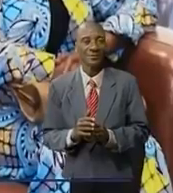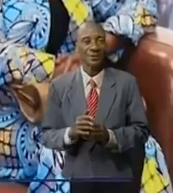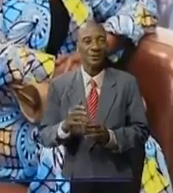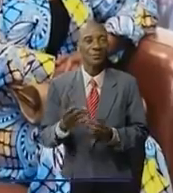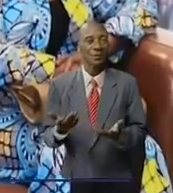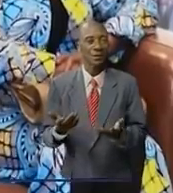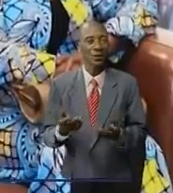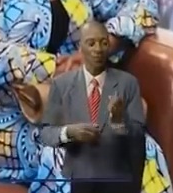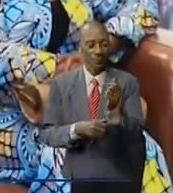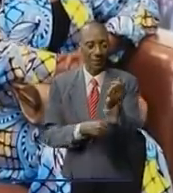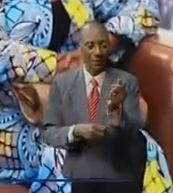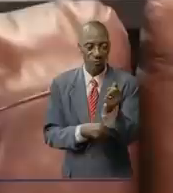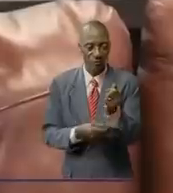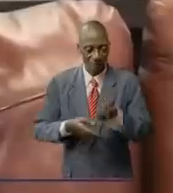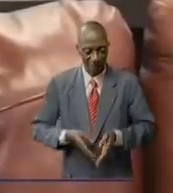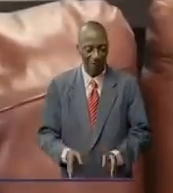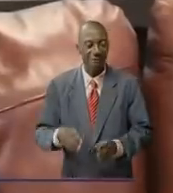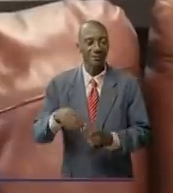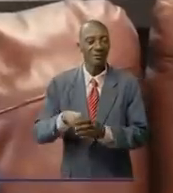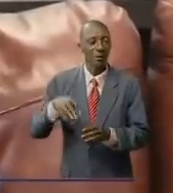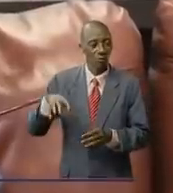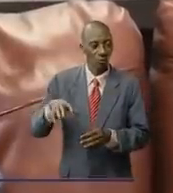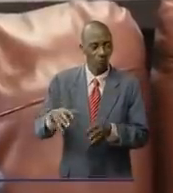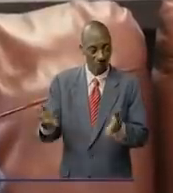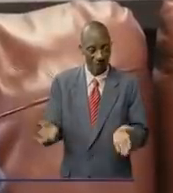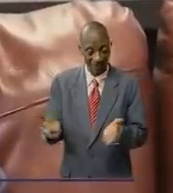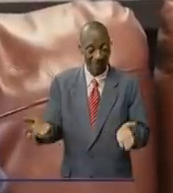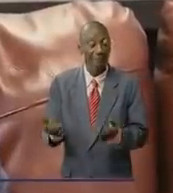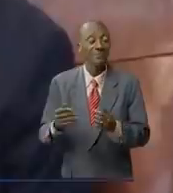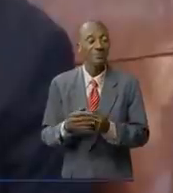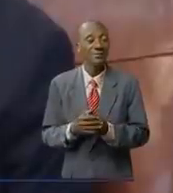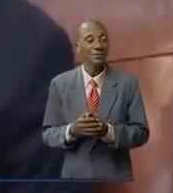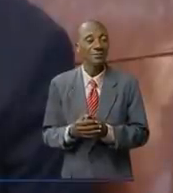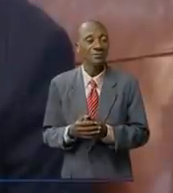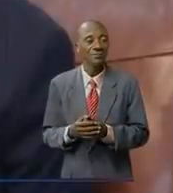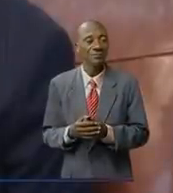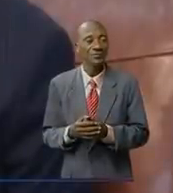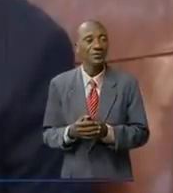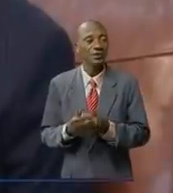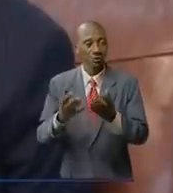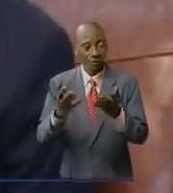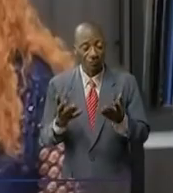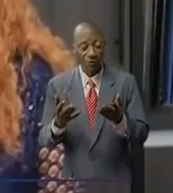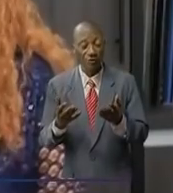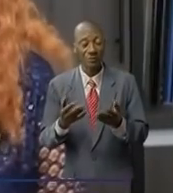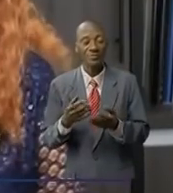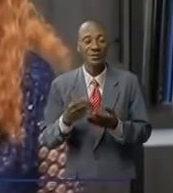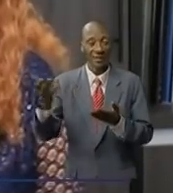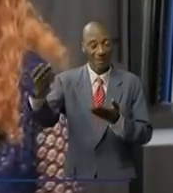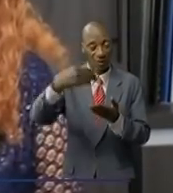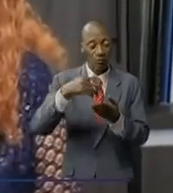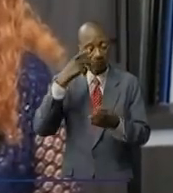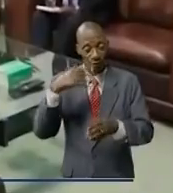de la République démocratique du Congo veulent contribuer au développement de leur pays. Ils visent le renforcement de capacités dans